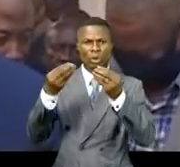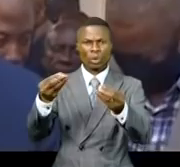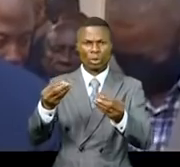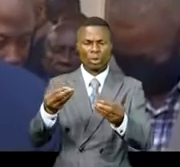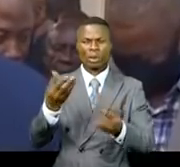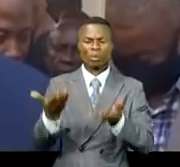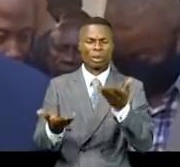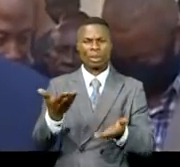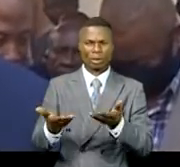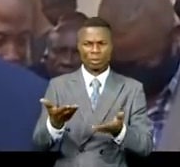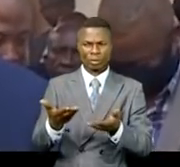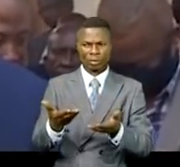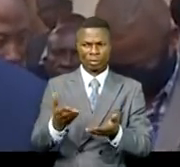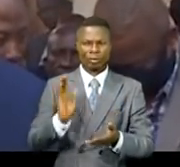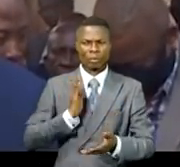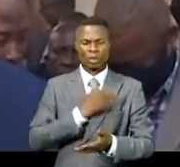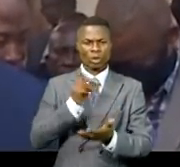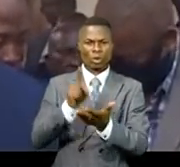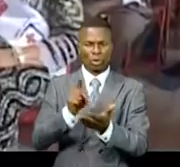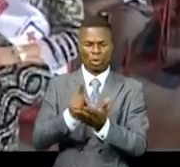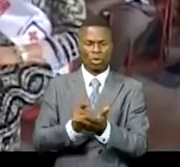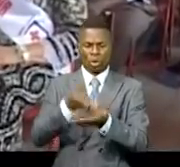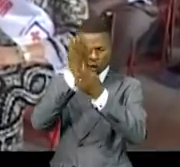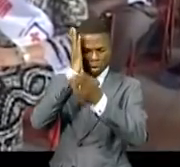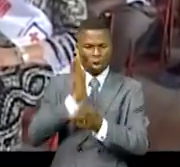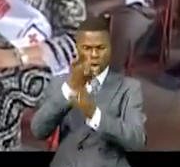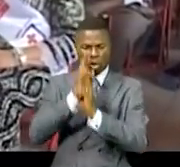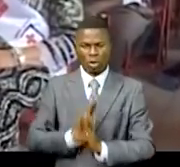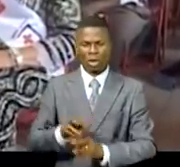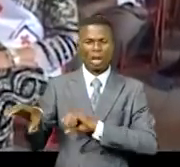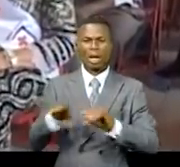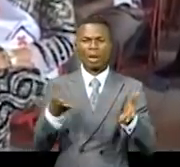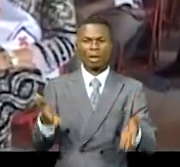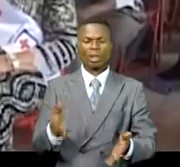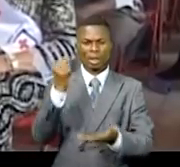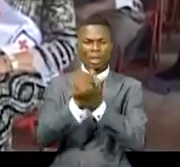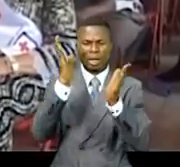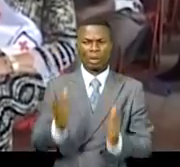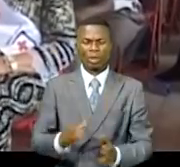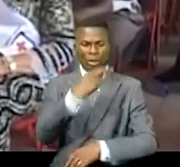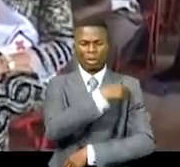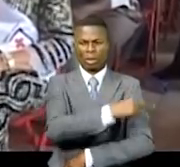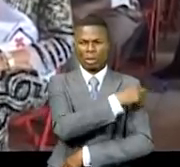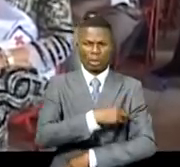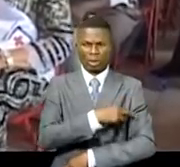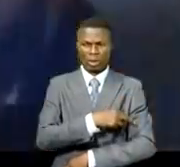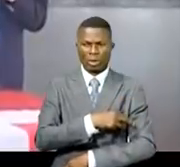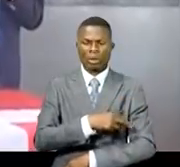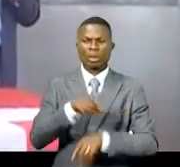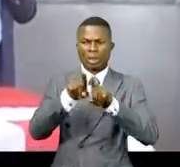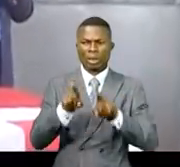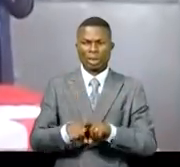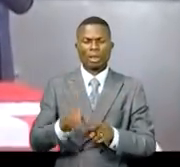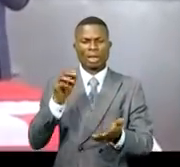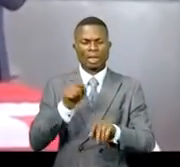souvent notre diplôme de membre d'honneur. Présente à la cérémonie, l'ambassadrice de la Croix-Rouge dans les temps. Et notre